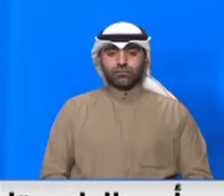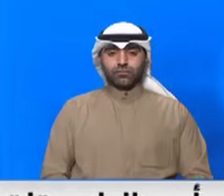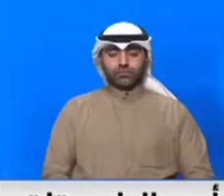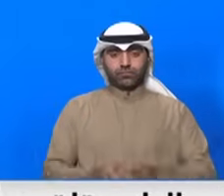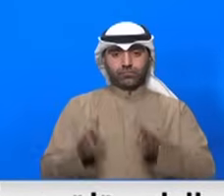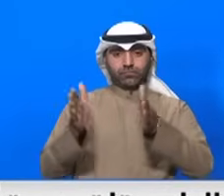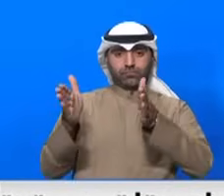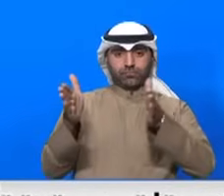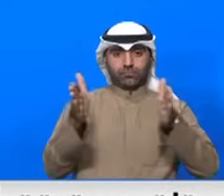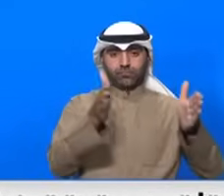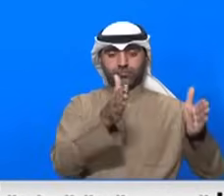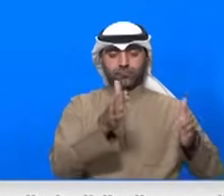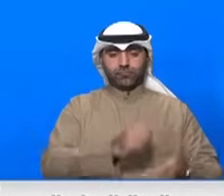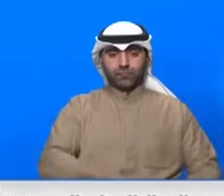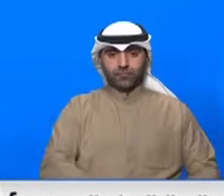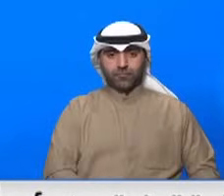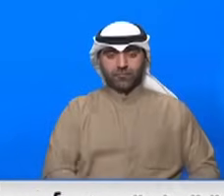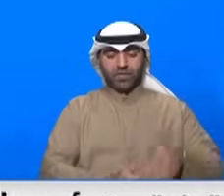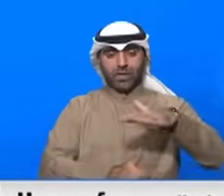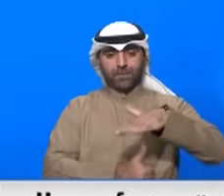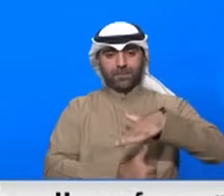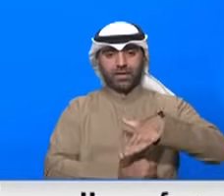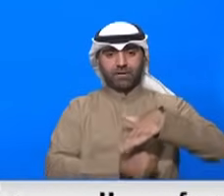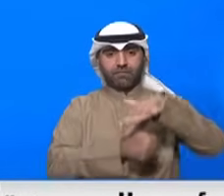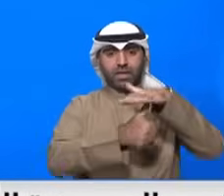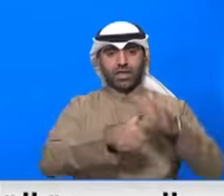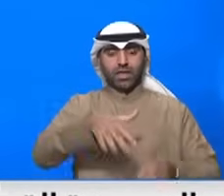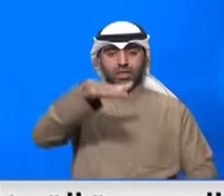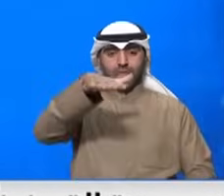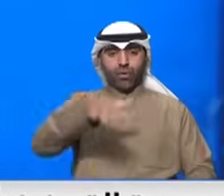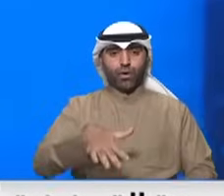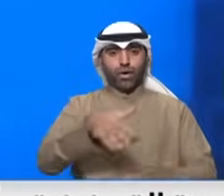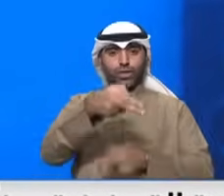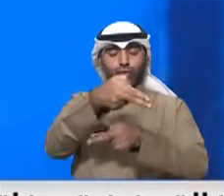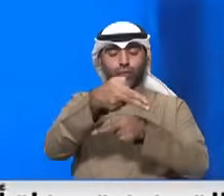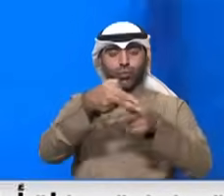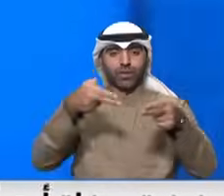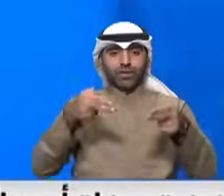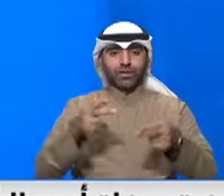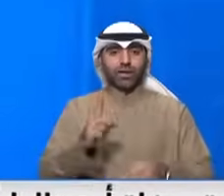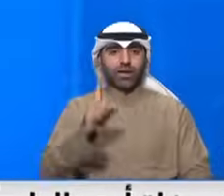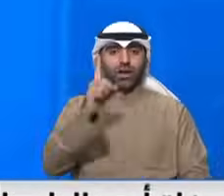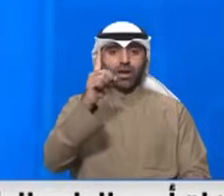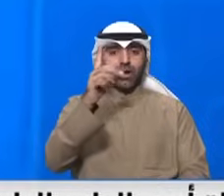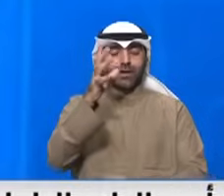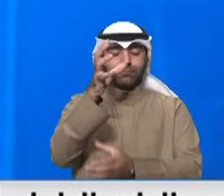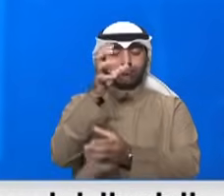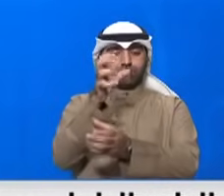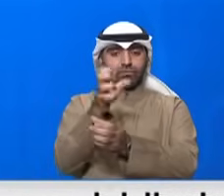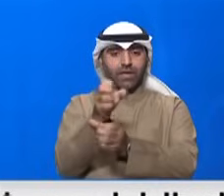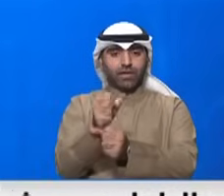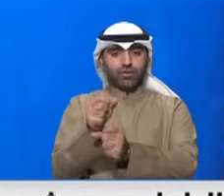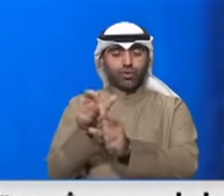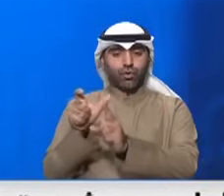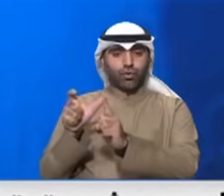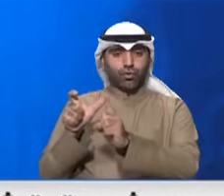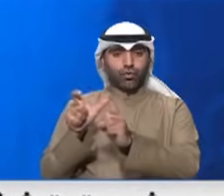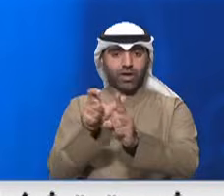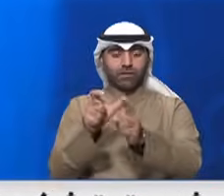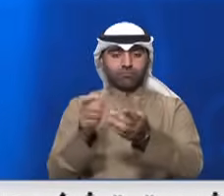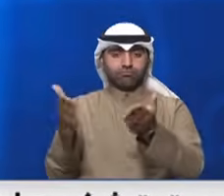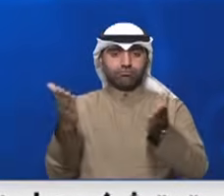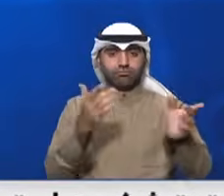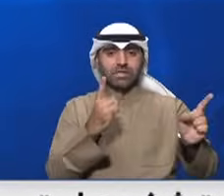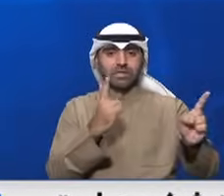استقبل حضره صاحب السمو امير البلاد الشيخ مشعل الاحمد الجابر حفظه الله ورعاه في المطار الاميري مساء اليوم معالي